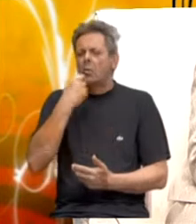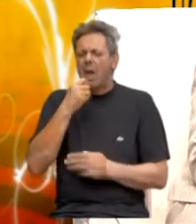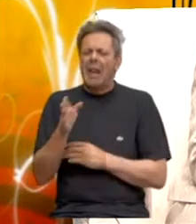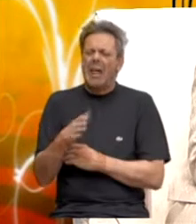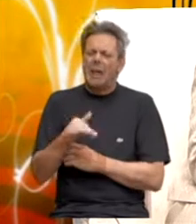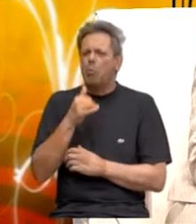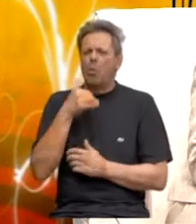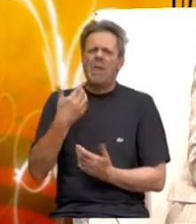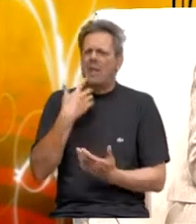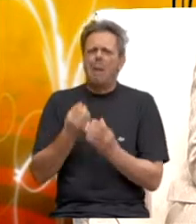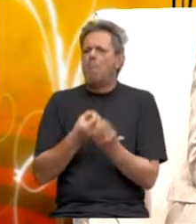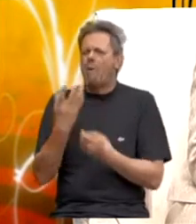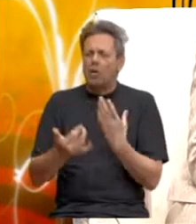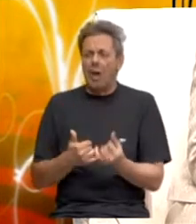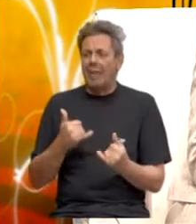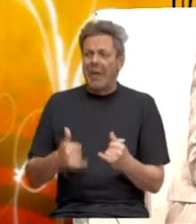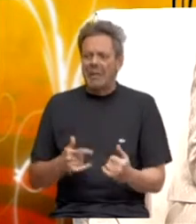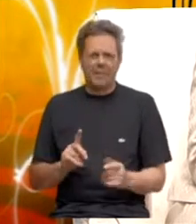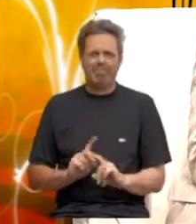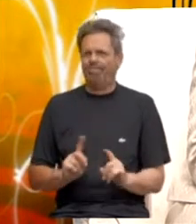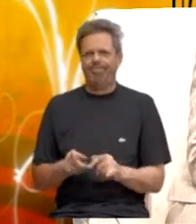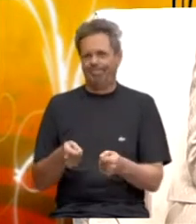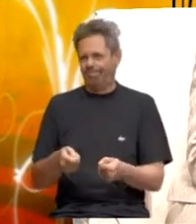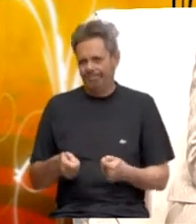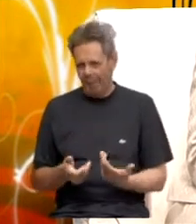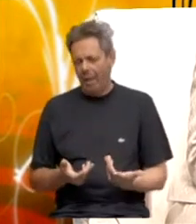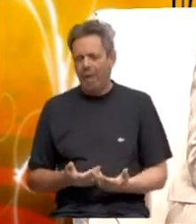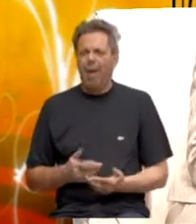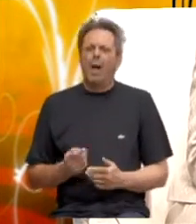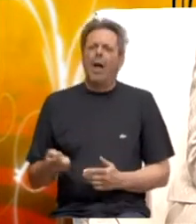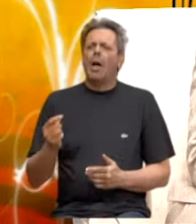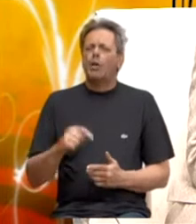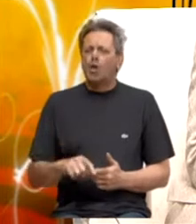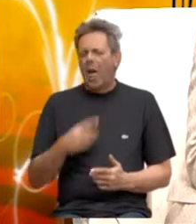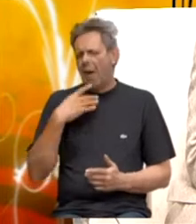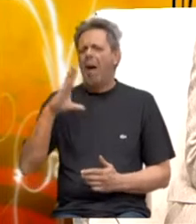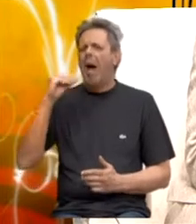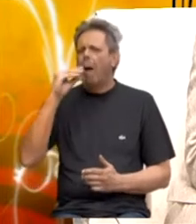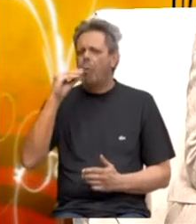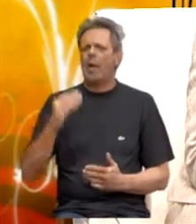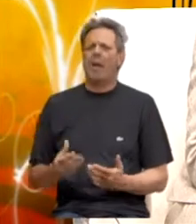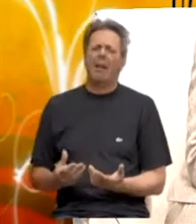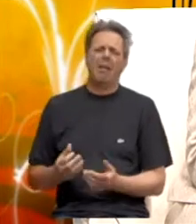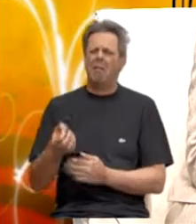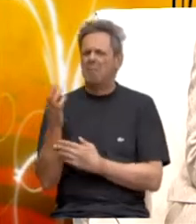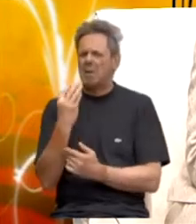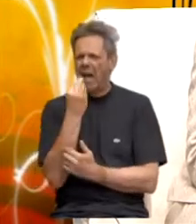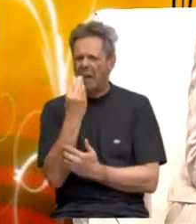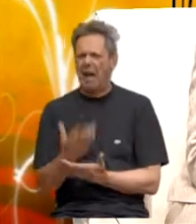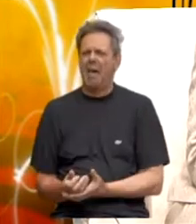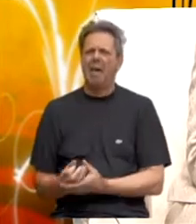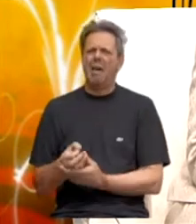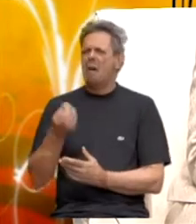uglavnom zelenilom. Međutim, danas se to više ne radi. Isto, došla je era hamburgera, došla je era brze hrane,